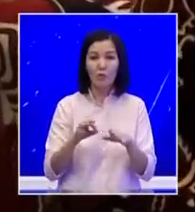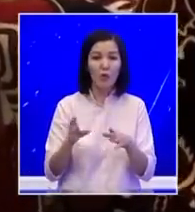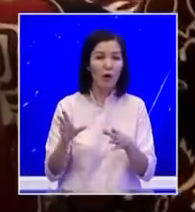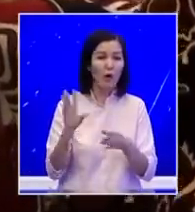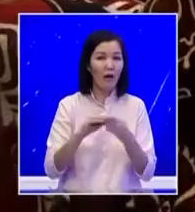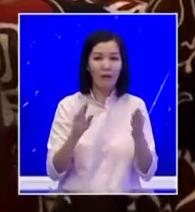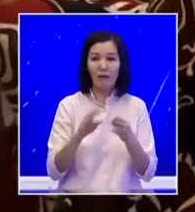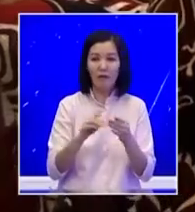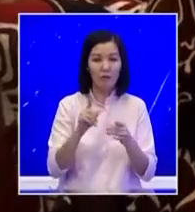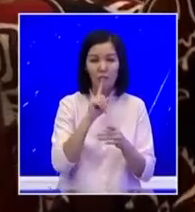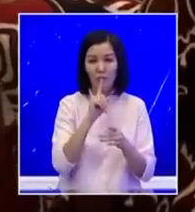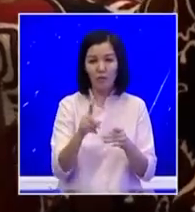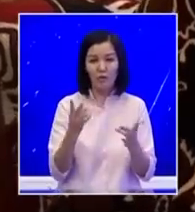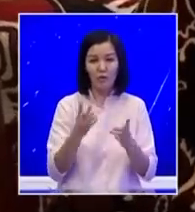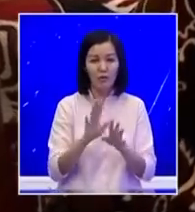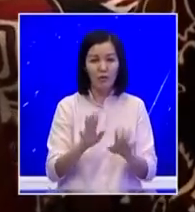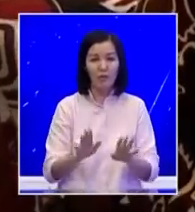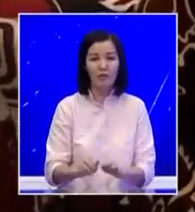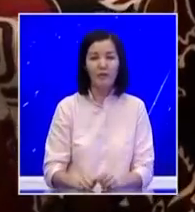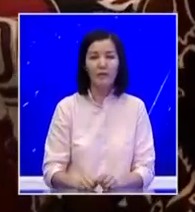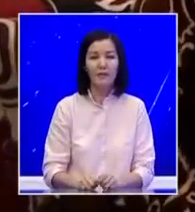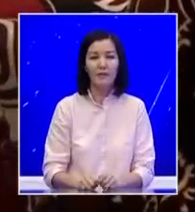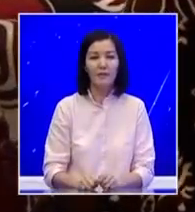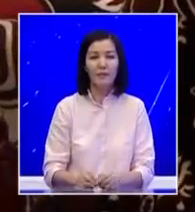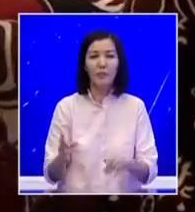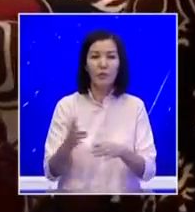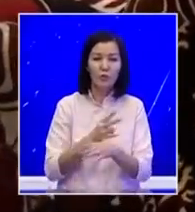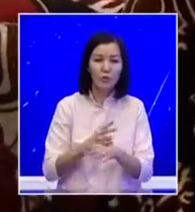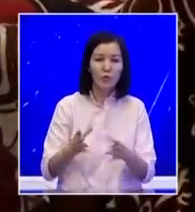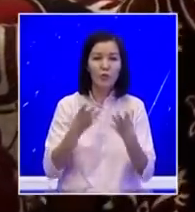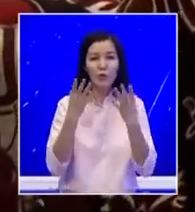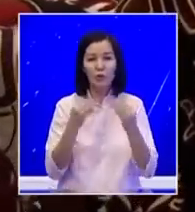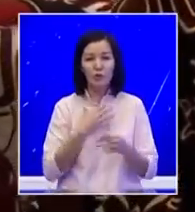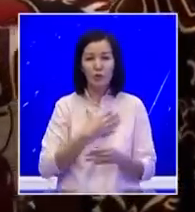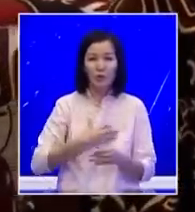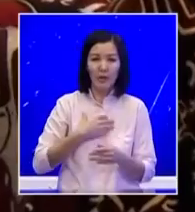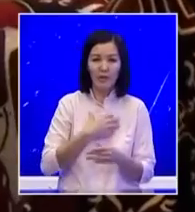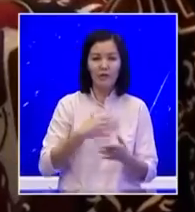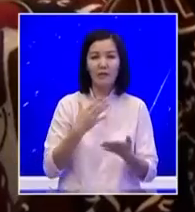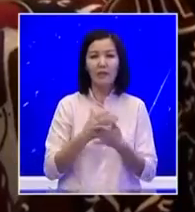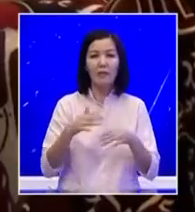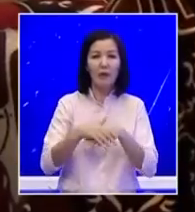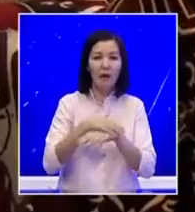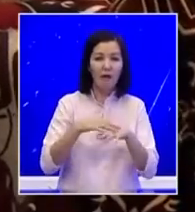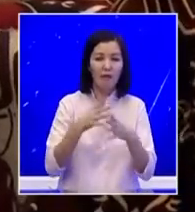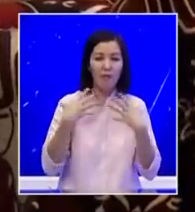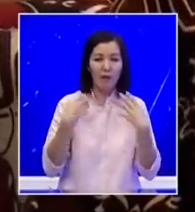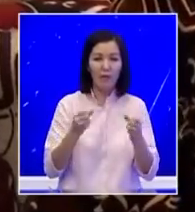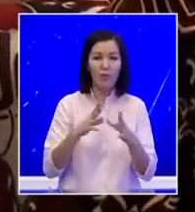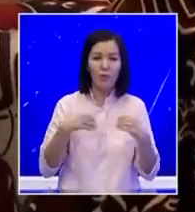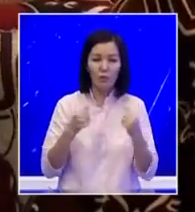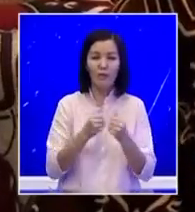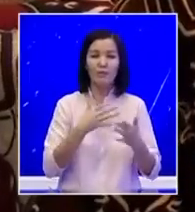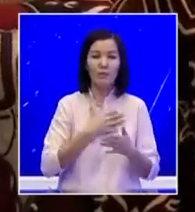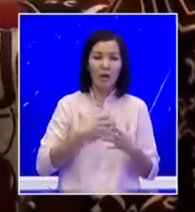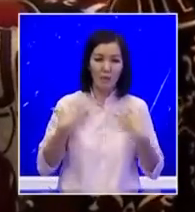Жақсы боп жатқан жоқ. Түнде де қайғырам, күндізі де қайғырам. Құдай осы қалқа аман болсын, балашаға аман